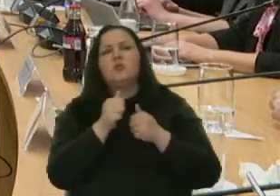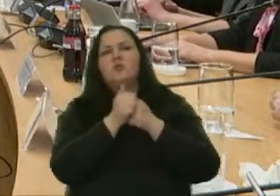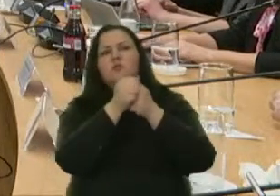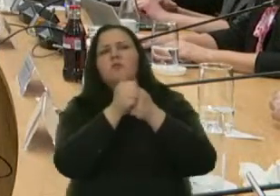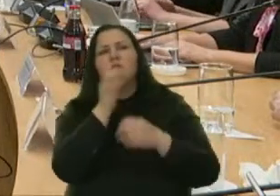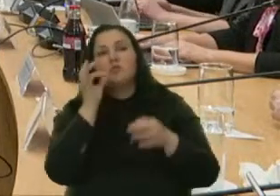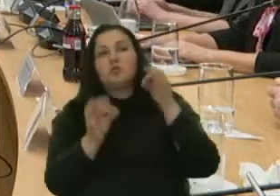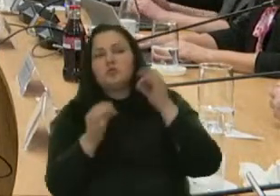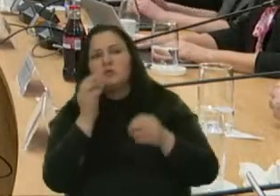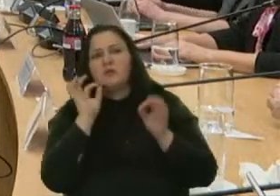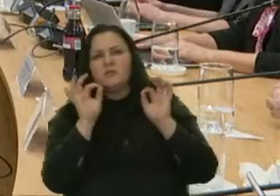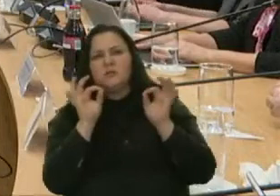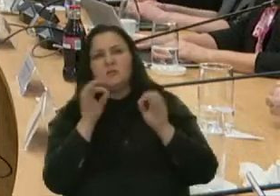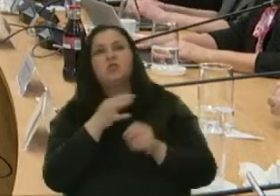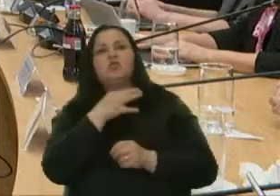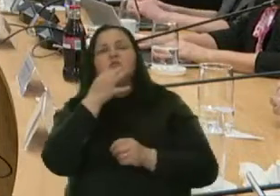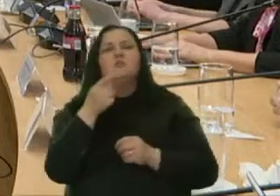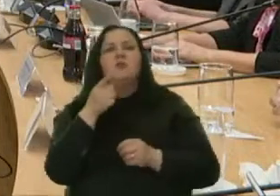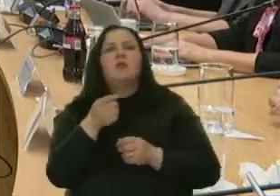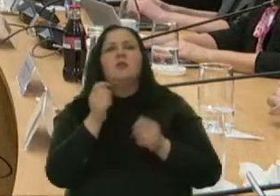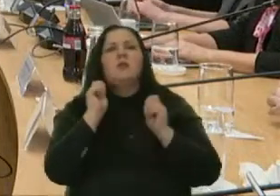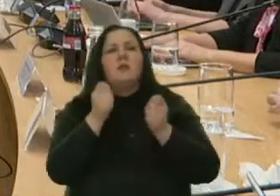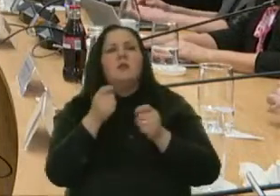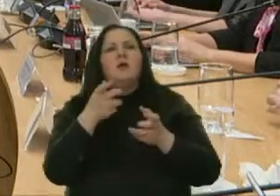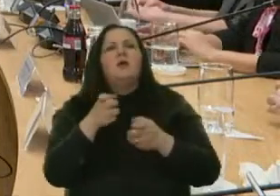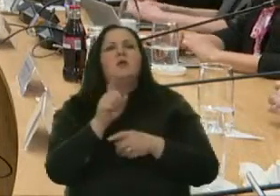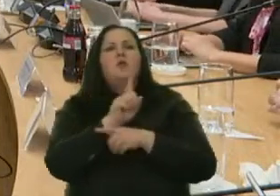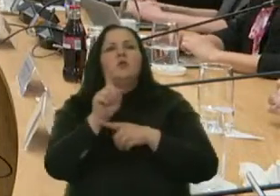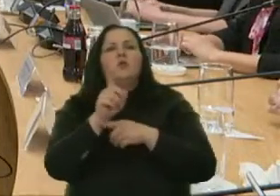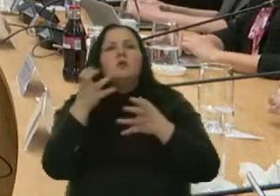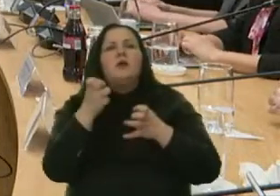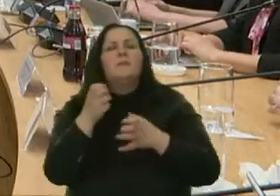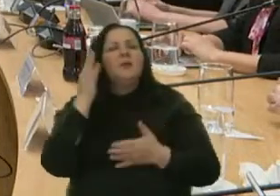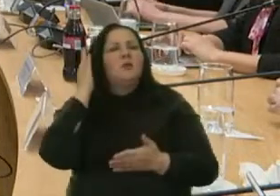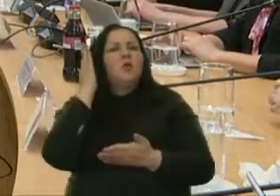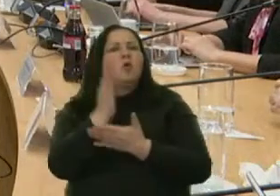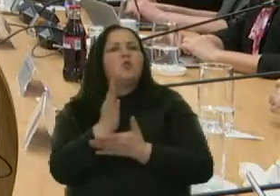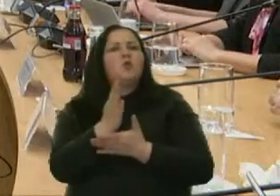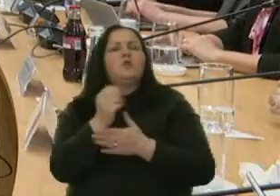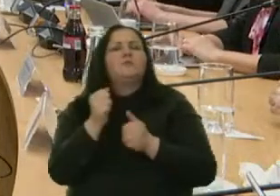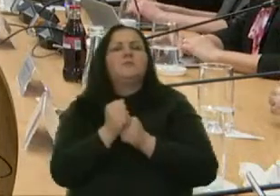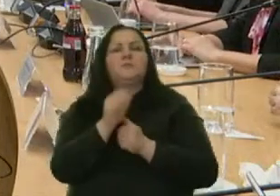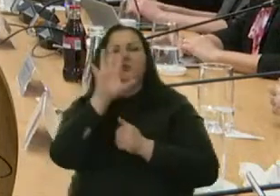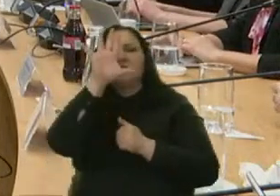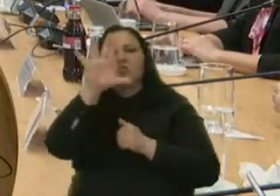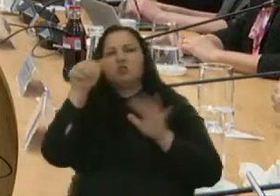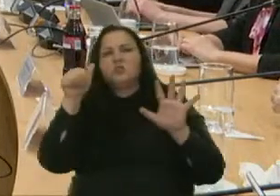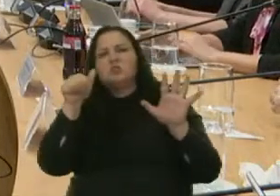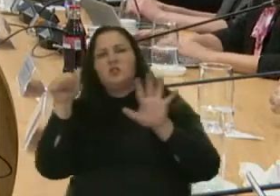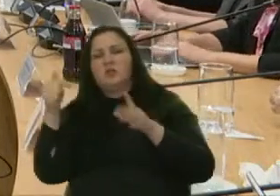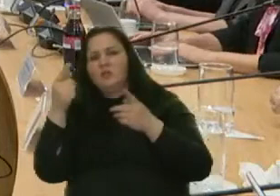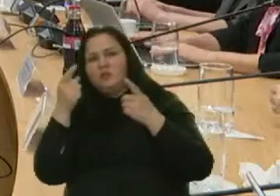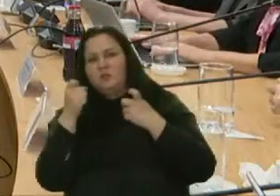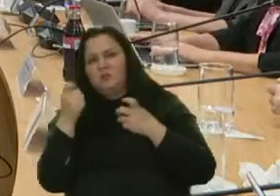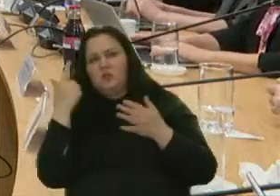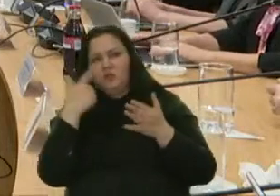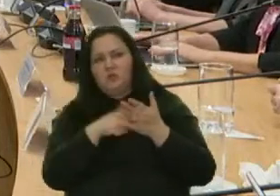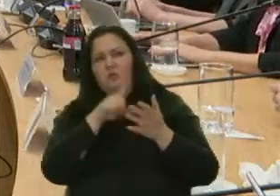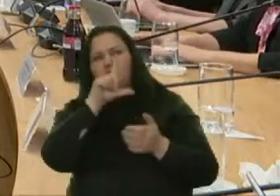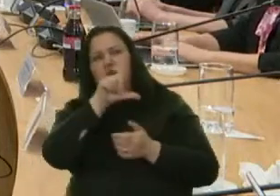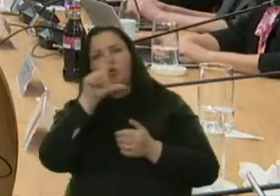specialitate și spun acest lucru raportat la faptul că prin Ordonanța 566 din